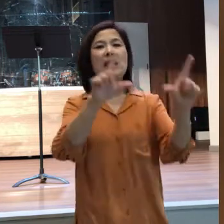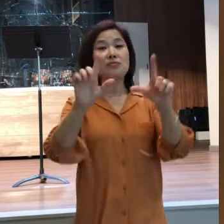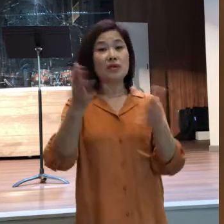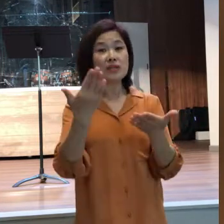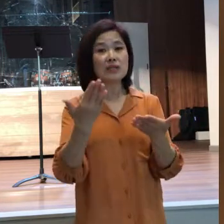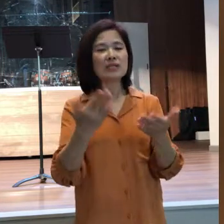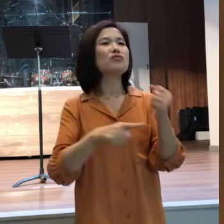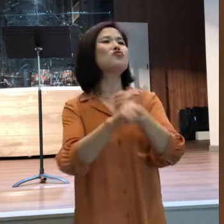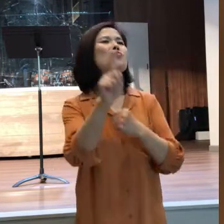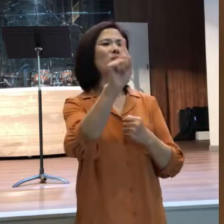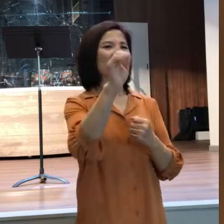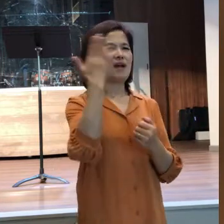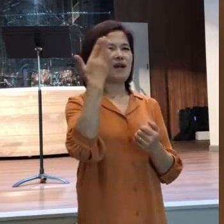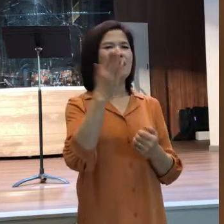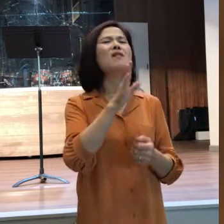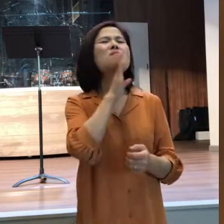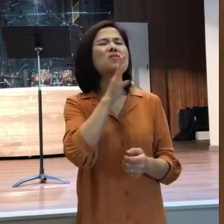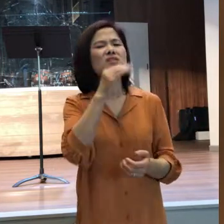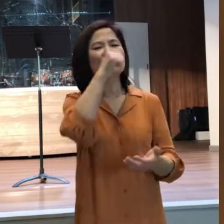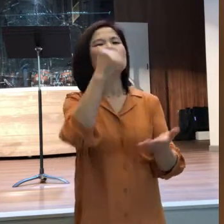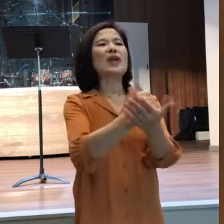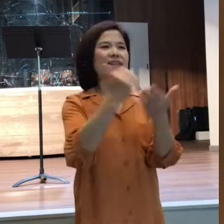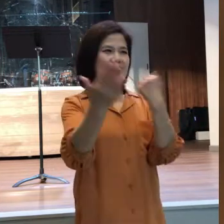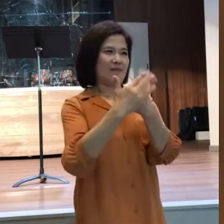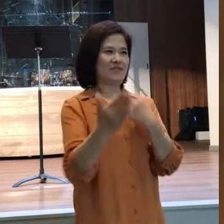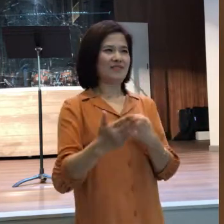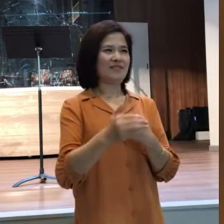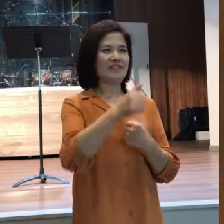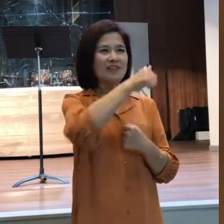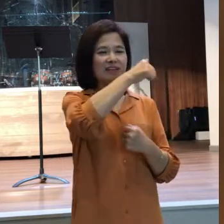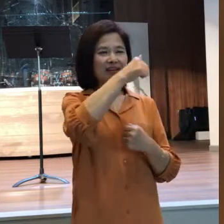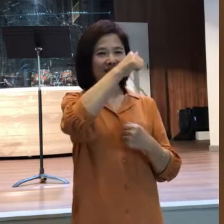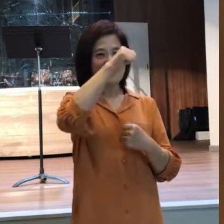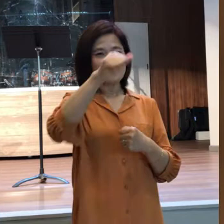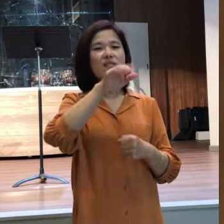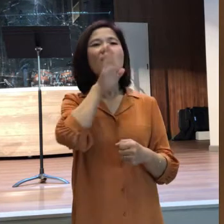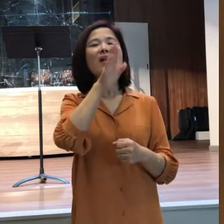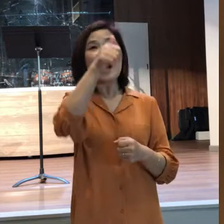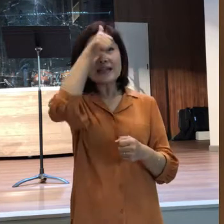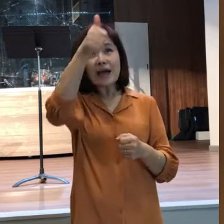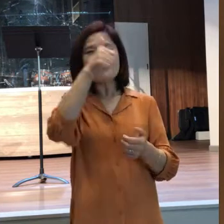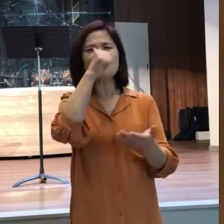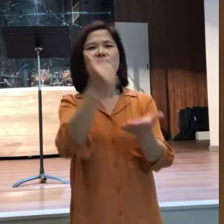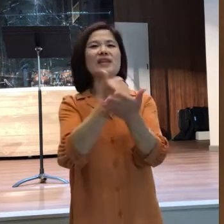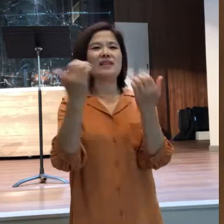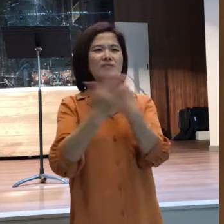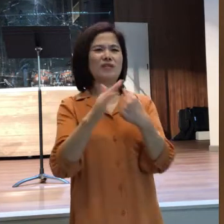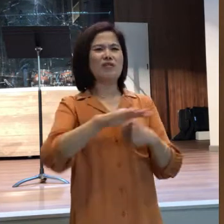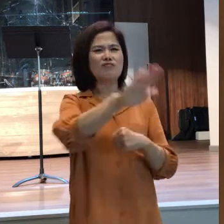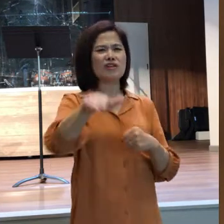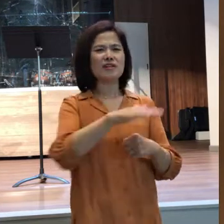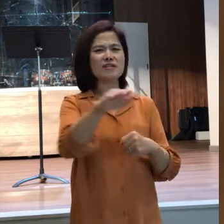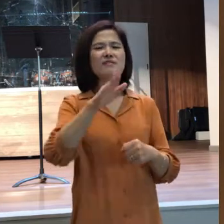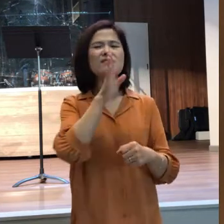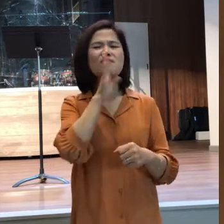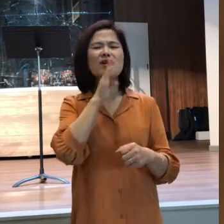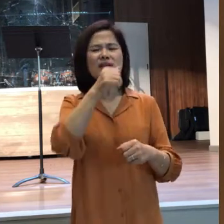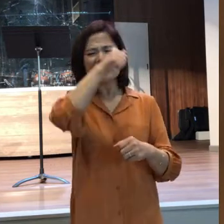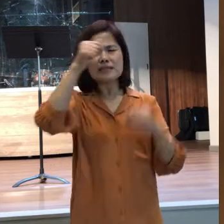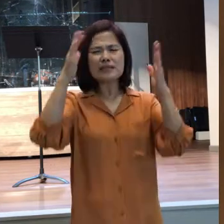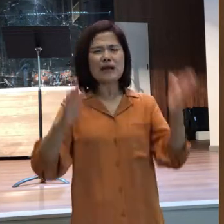하는가? 물론 죄 때문입니다. 인류의 시조 아담의 범죄로 인하여 인생은